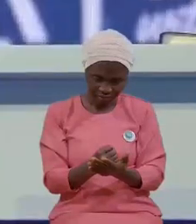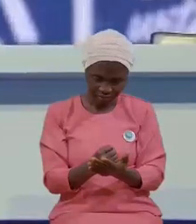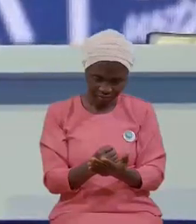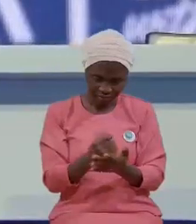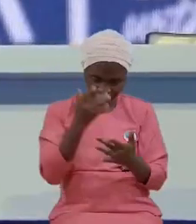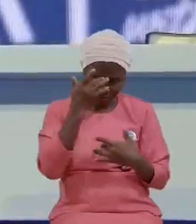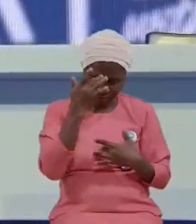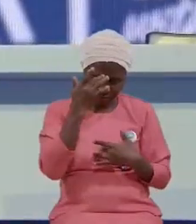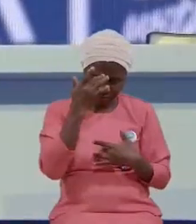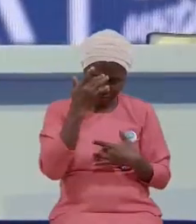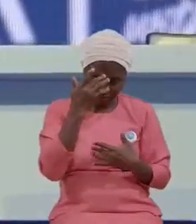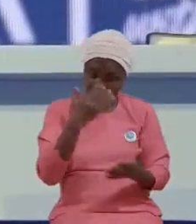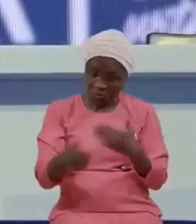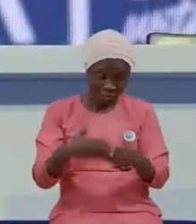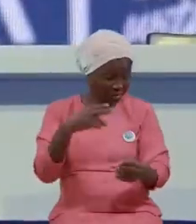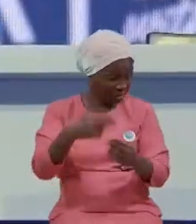Maladie, quel que soit le nom,